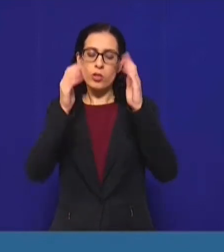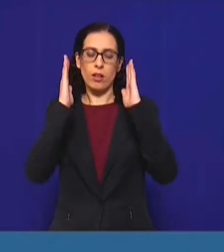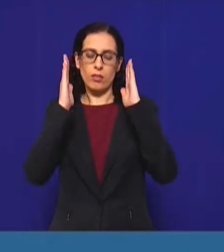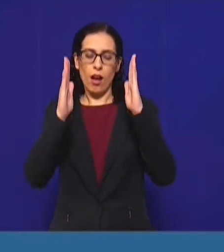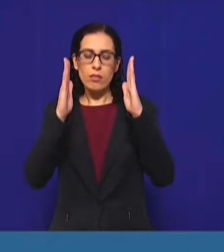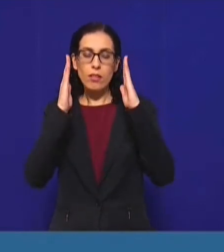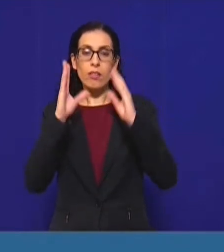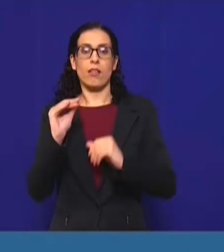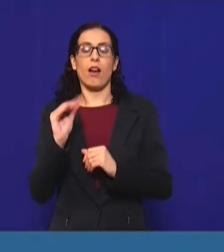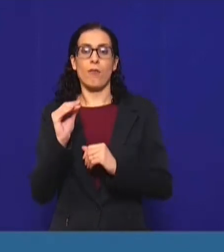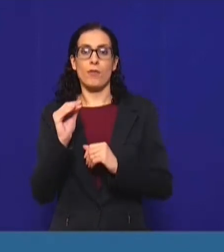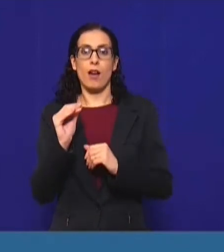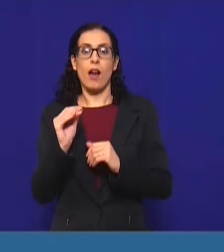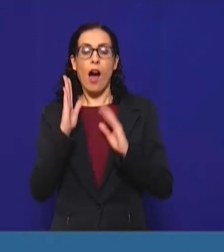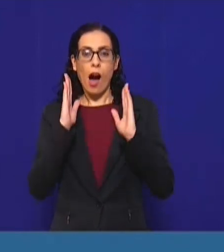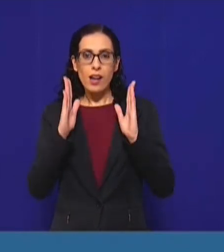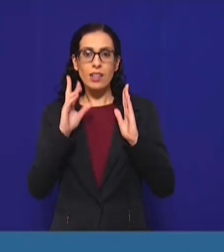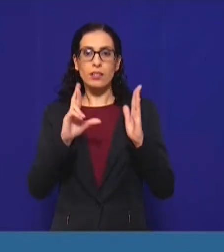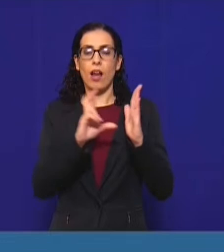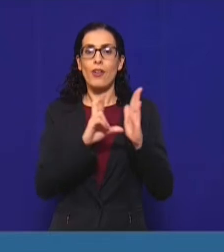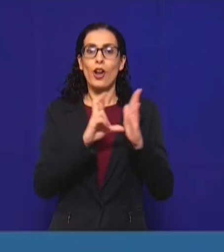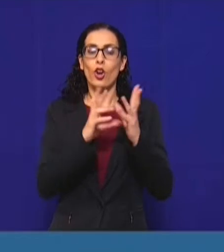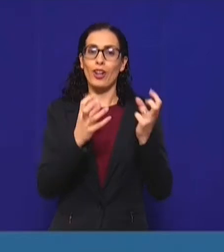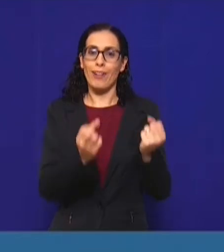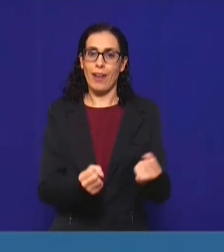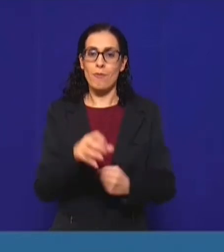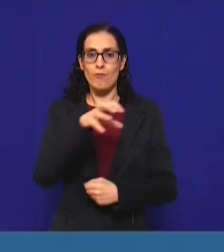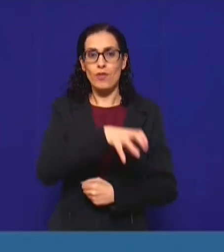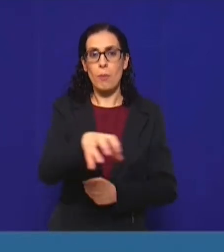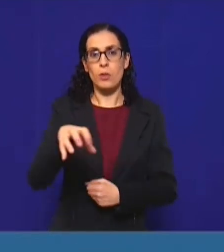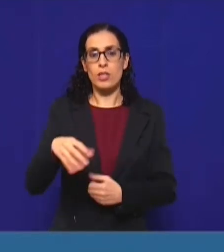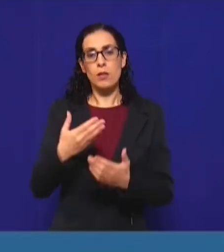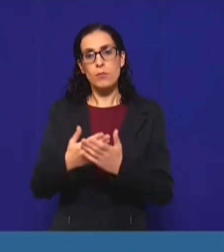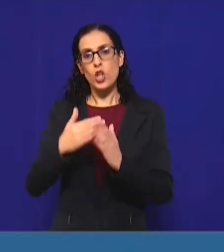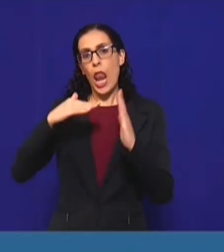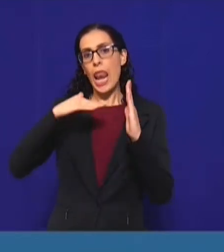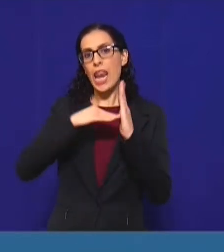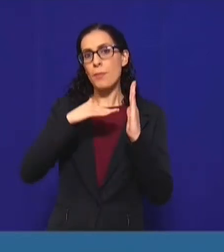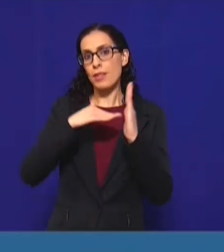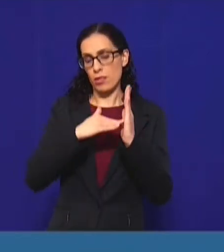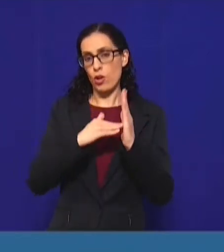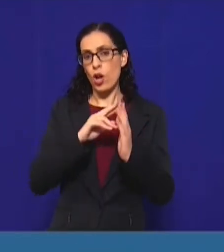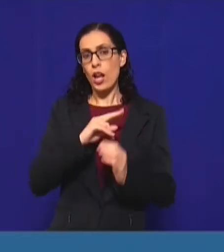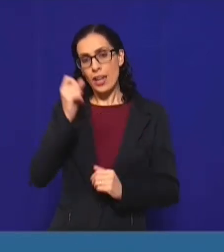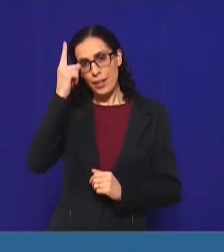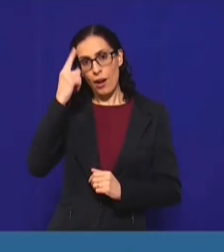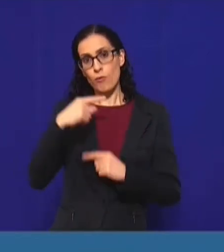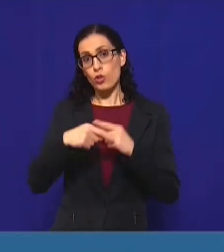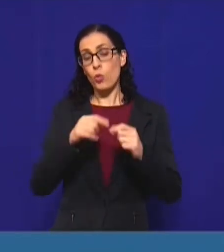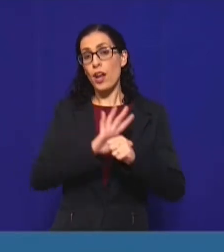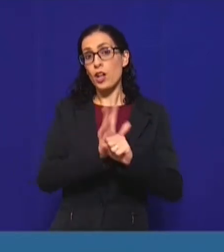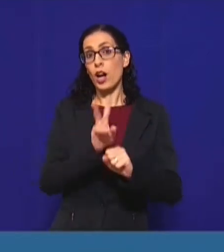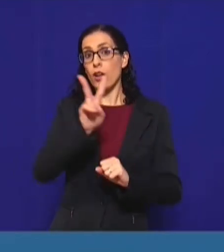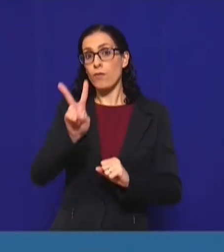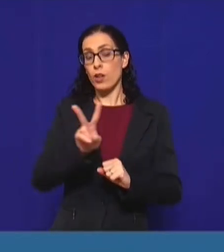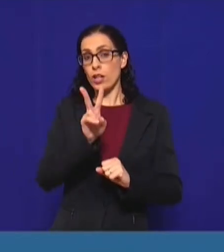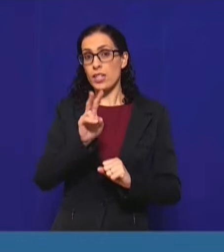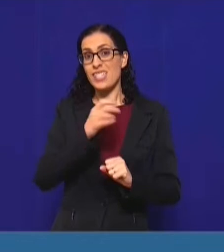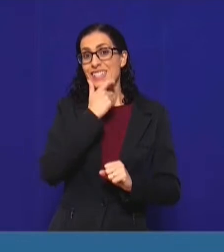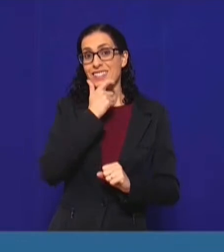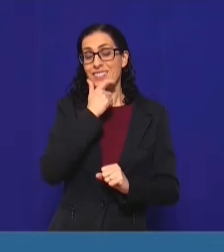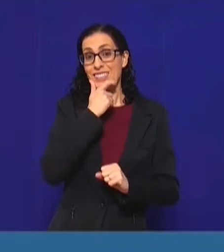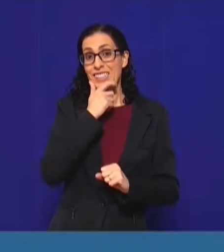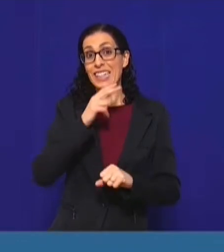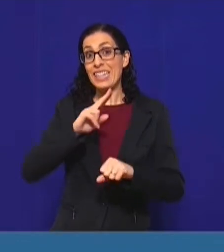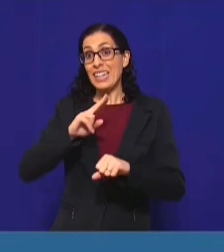li hemm fil-post ħalli hekk aħna nkomplu nillimitaw. Li nafu fuq il-varjant huwa li dan jiġi trasmess minn persuna